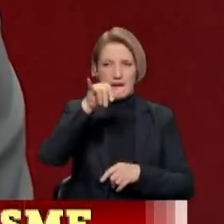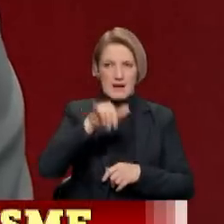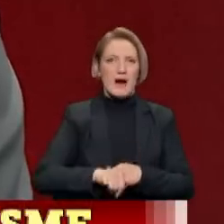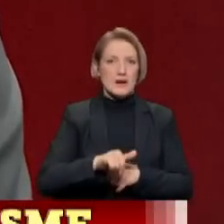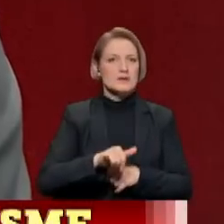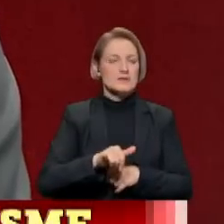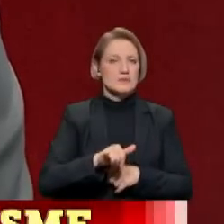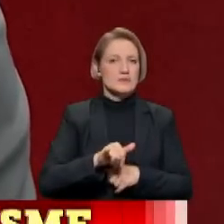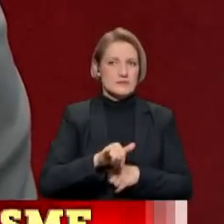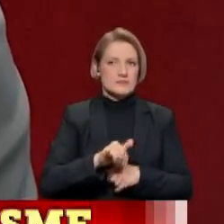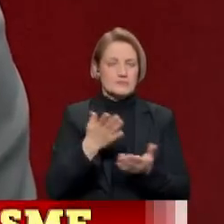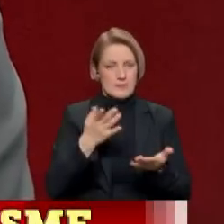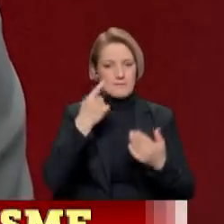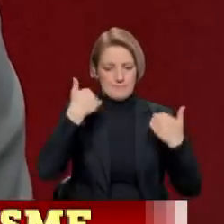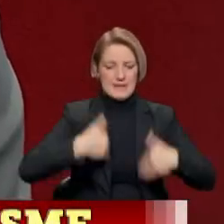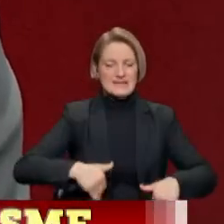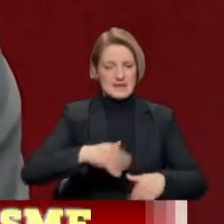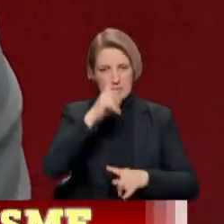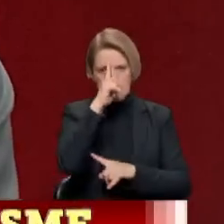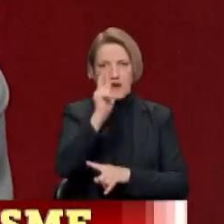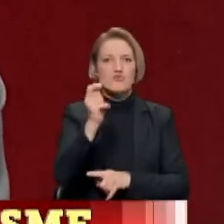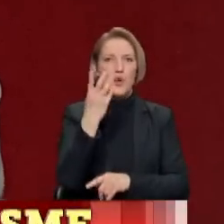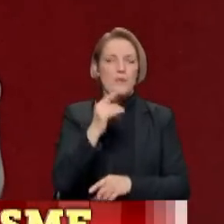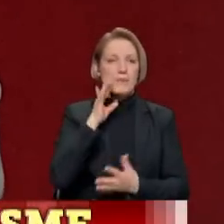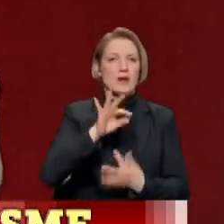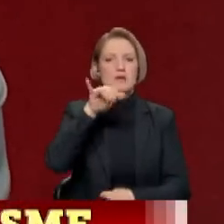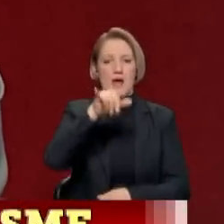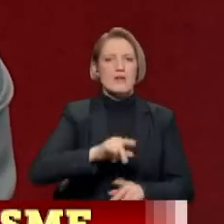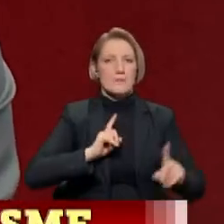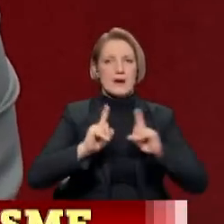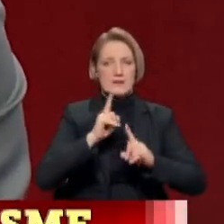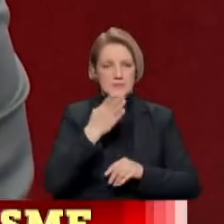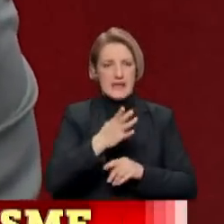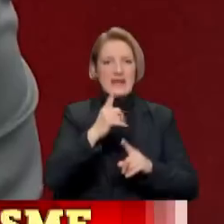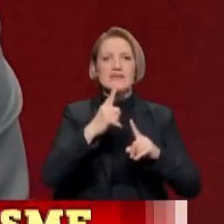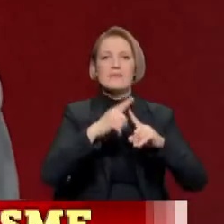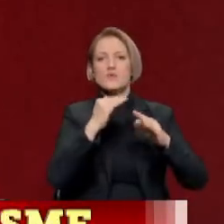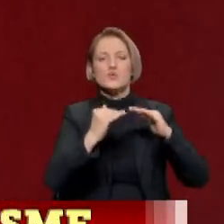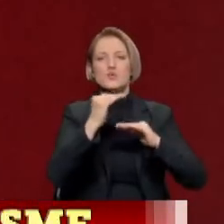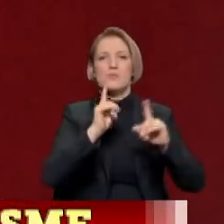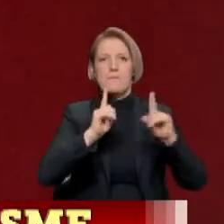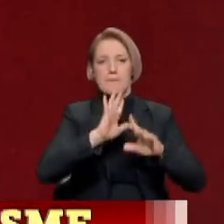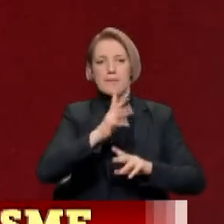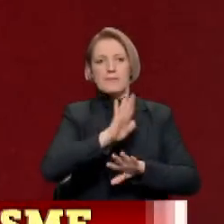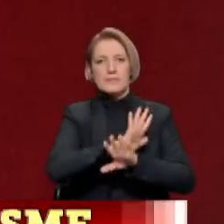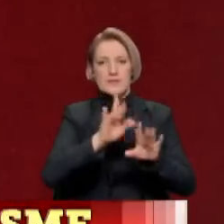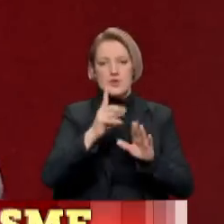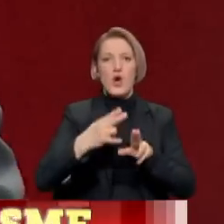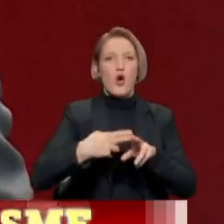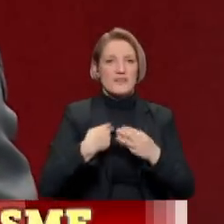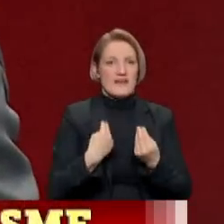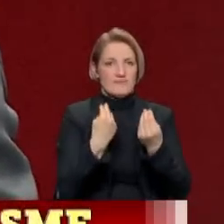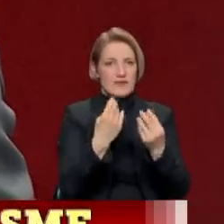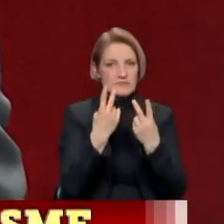edildi. Tabii ki bireysel başvuru yolu olabilir. Önce temiz aşamaları geçtikten sonra. Bir örnek vereyim mi